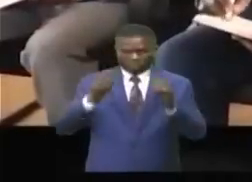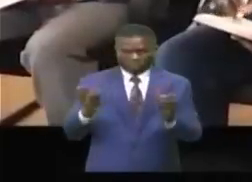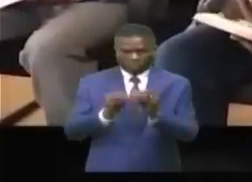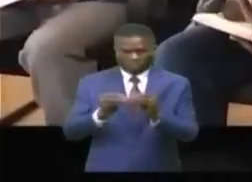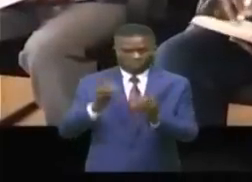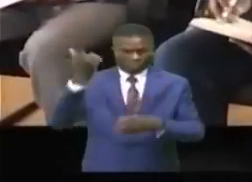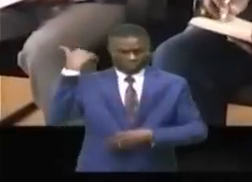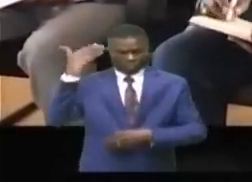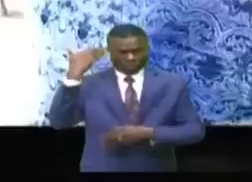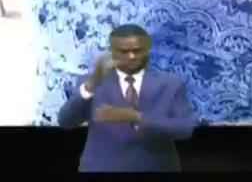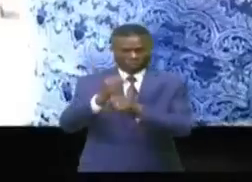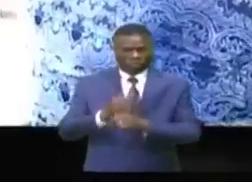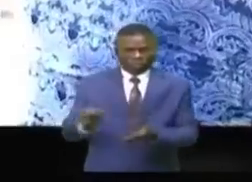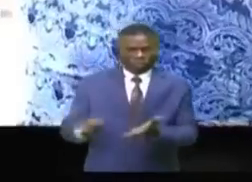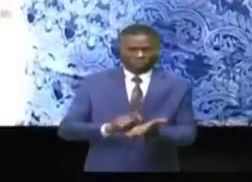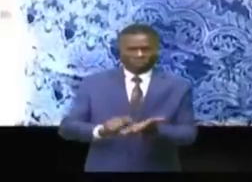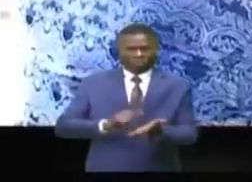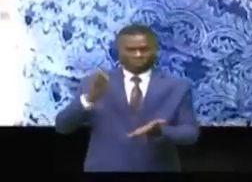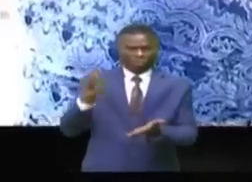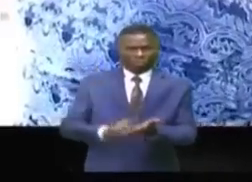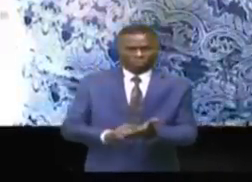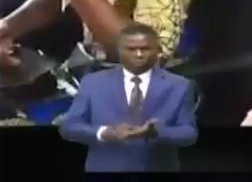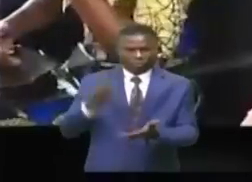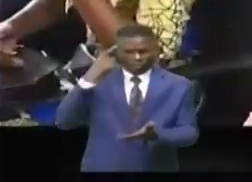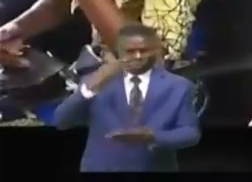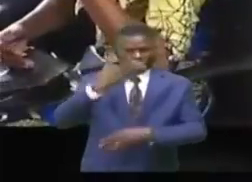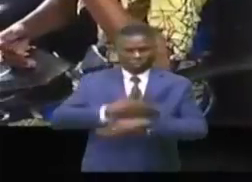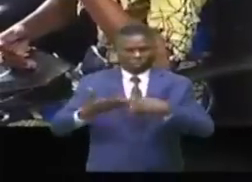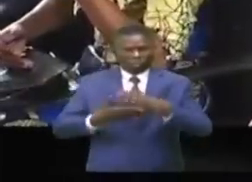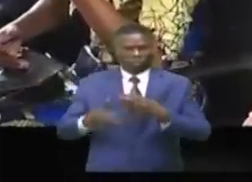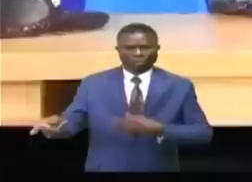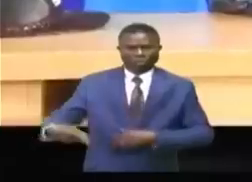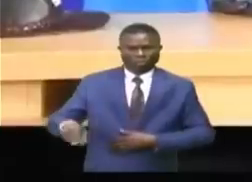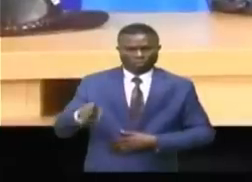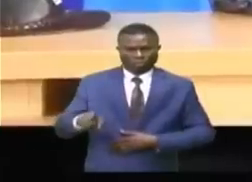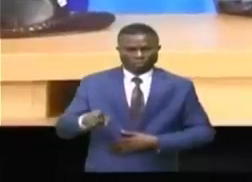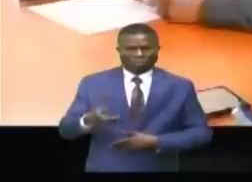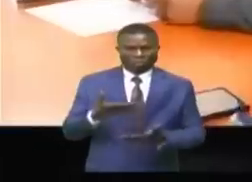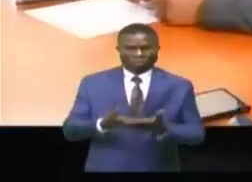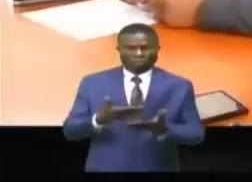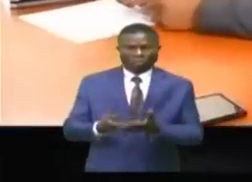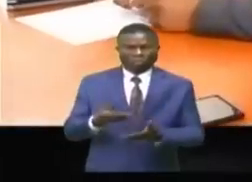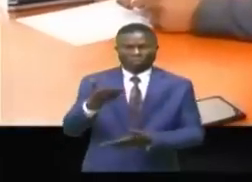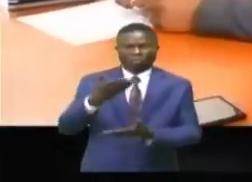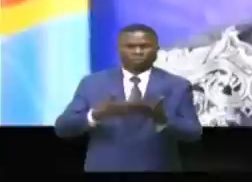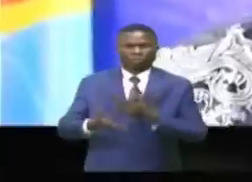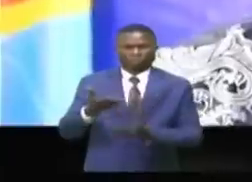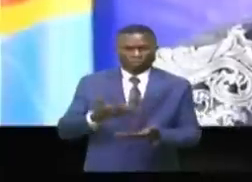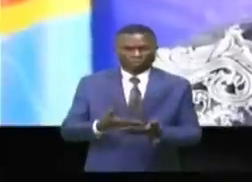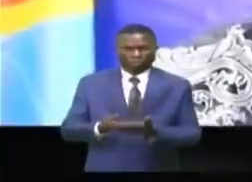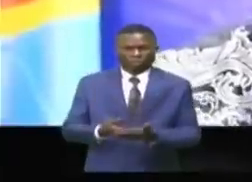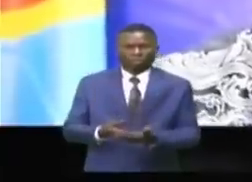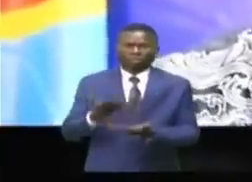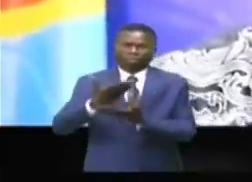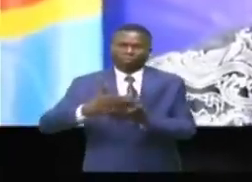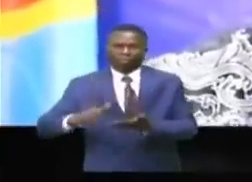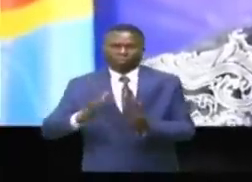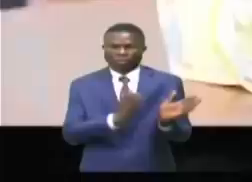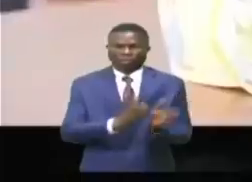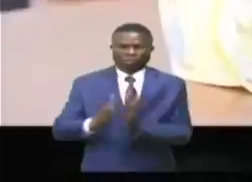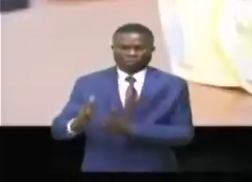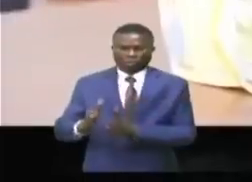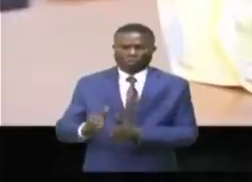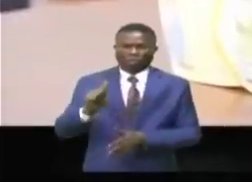la perception de la taxe conventionnelle pour la reconstruction de la province. Il s'agit de la remise en liquide de la quote-part destinée à la